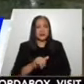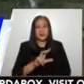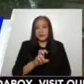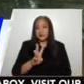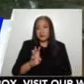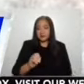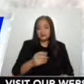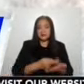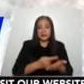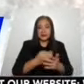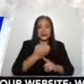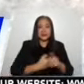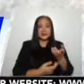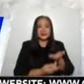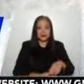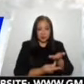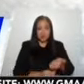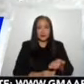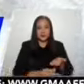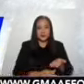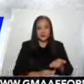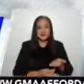ng Class A na tuna dito. Ito yung